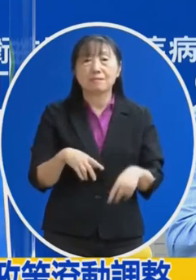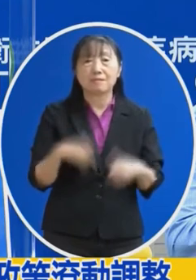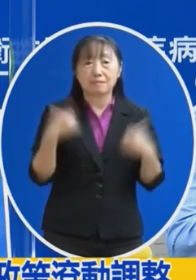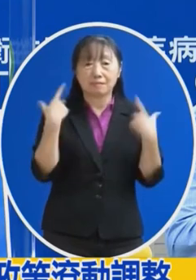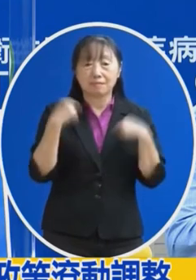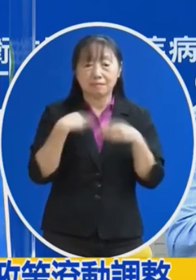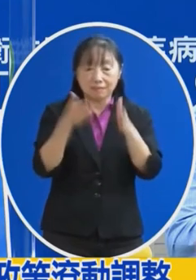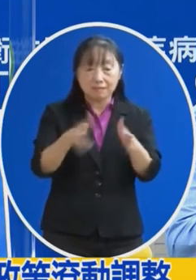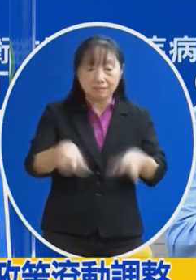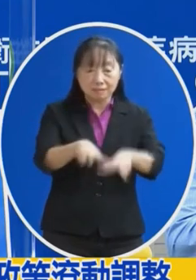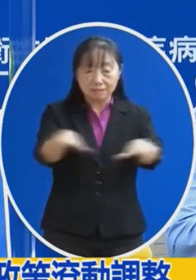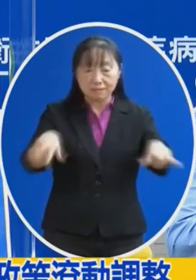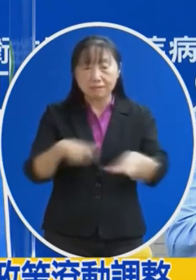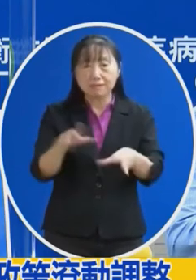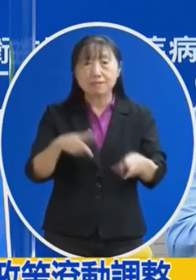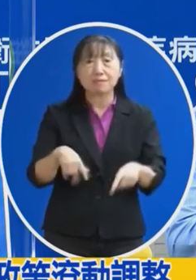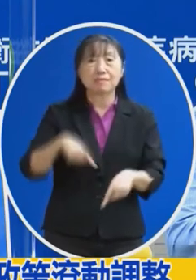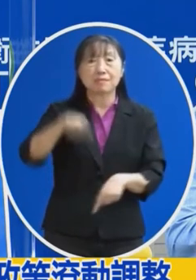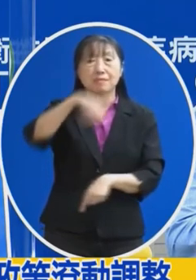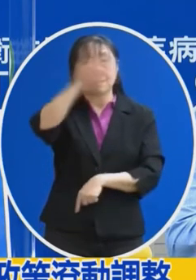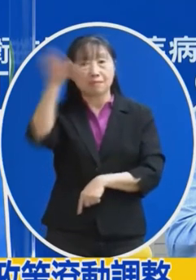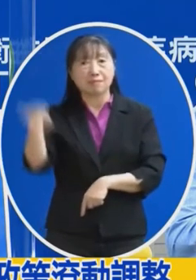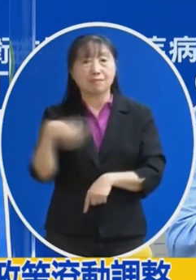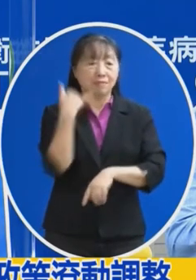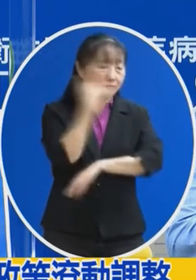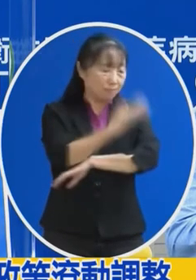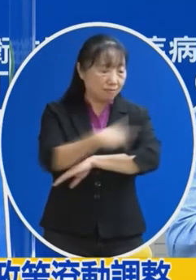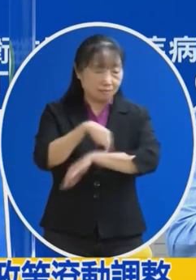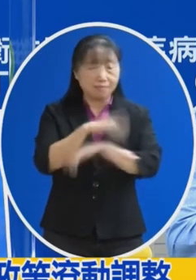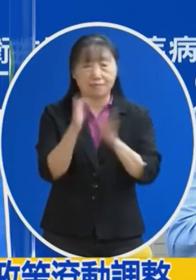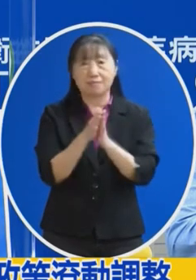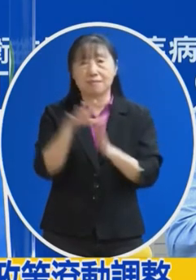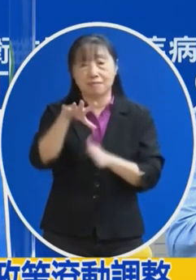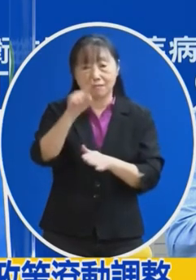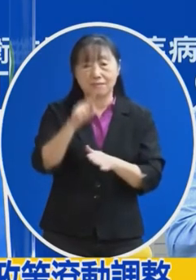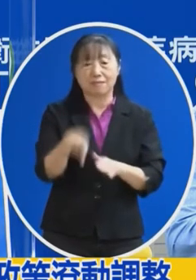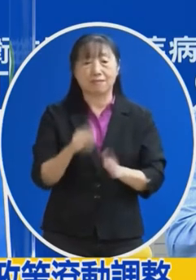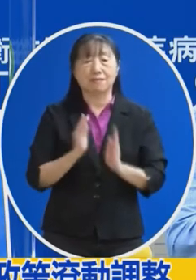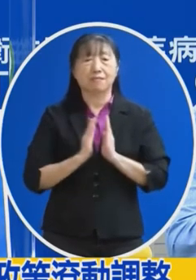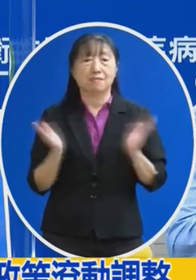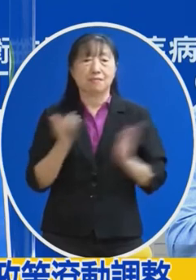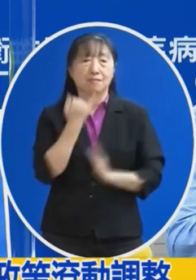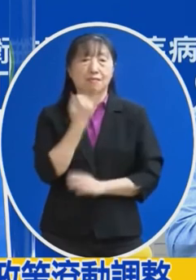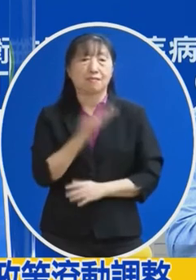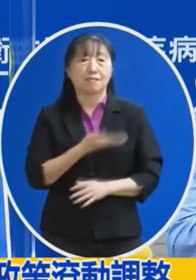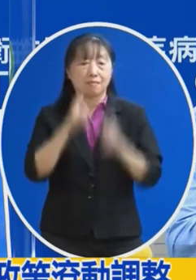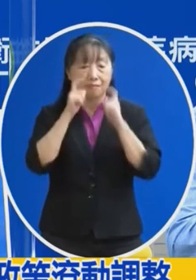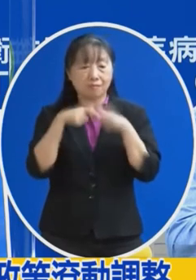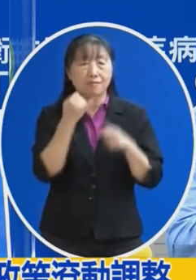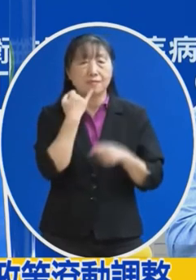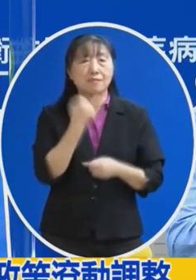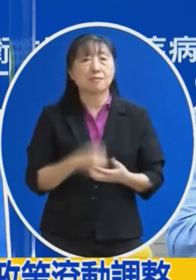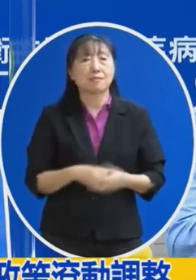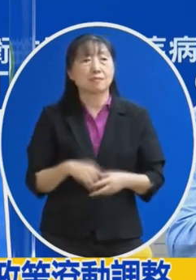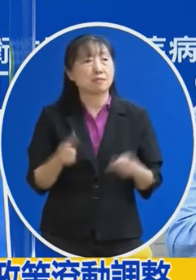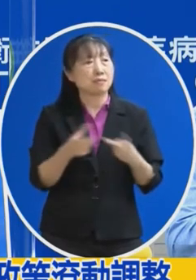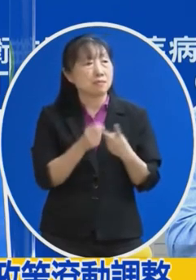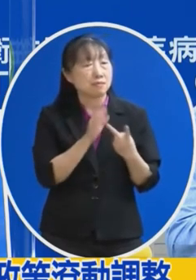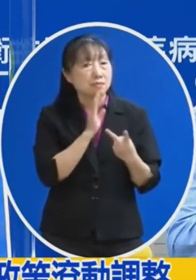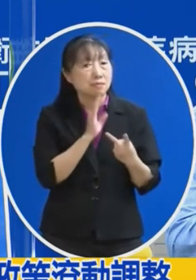别空旷的上山下海的这一部分先予以开放。然后第二